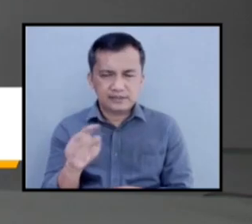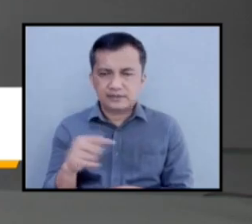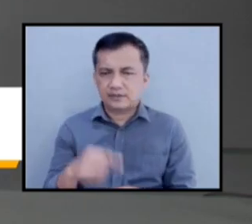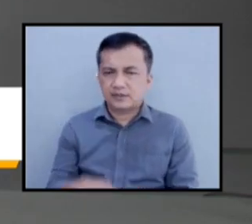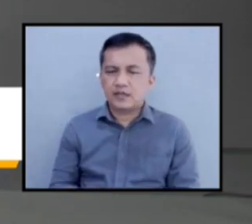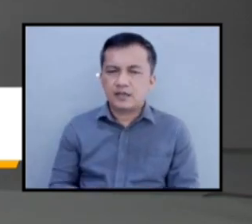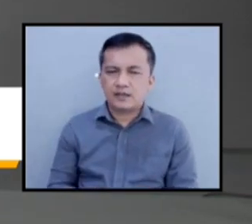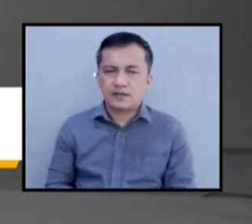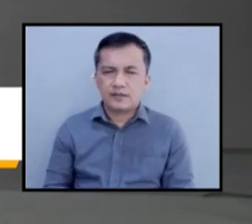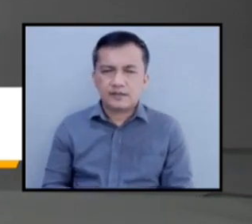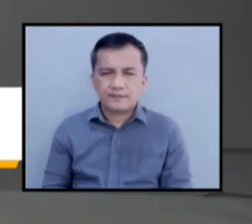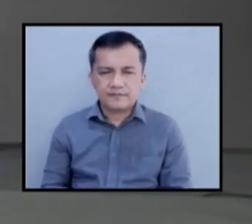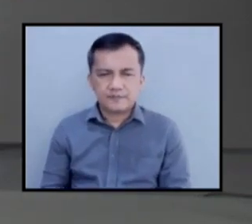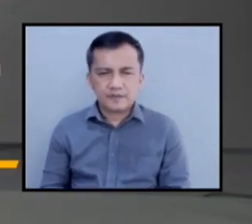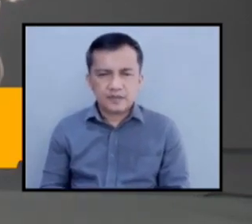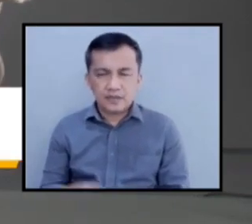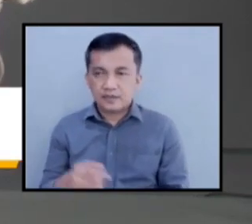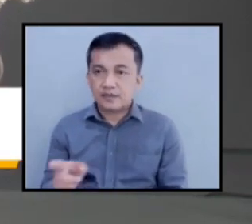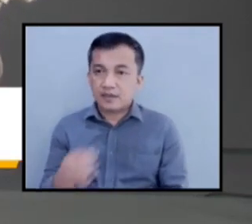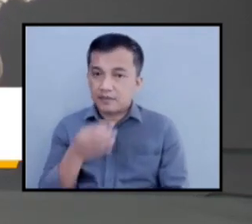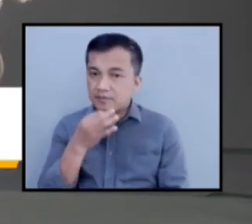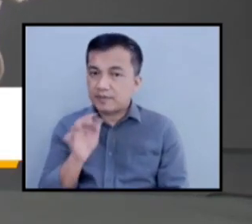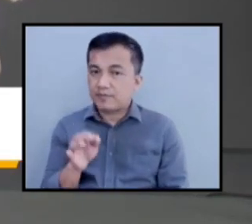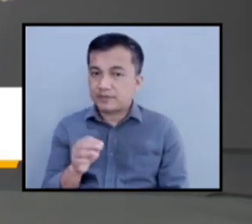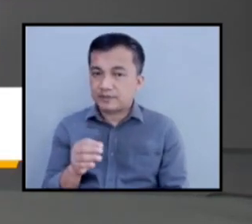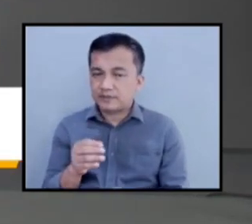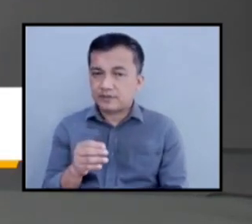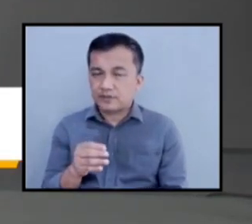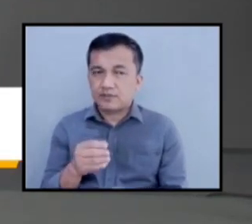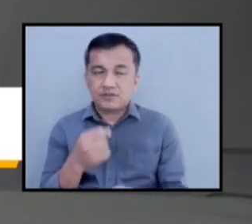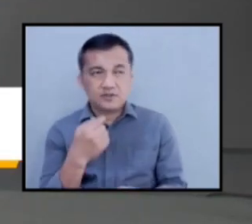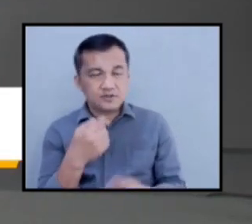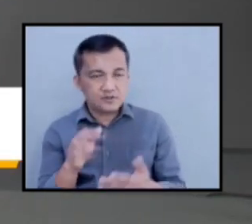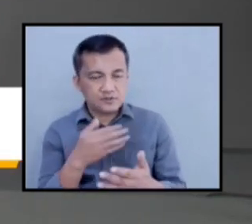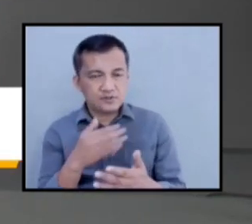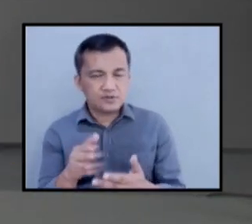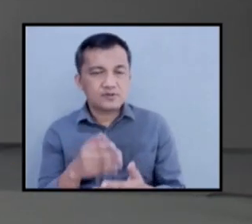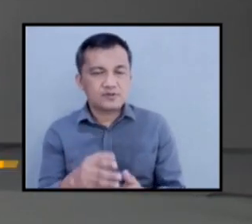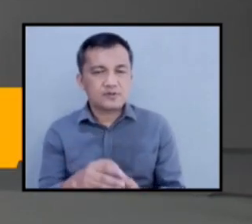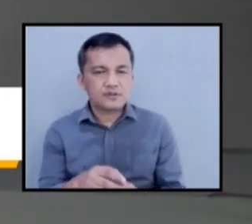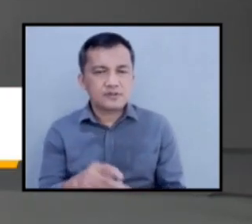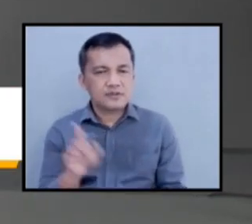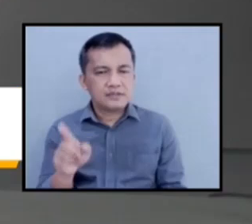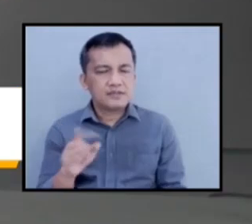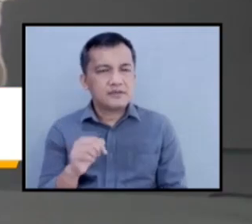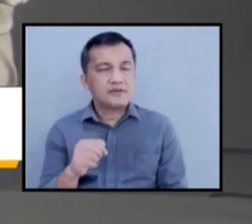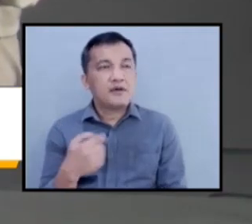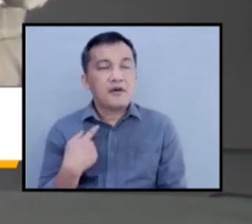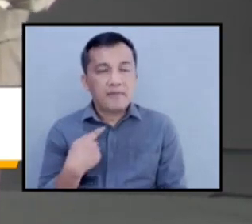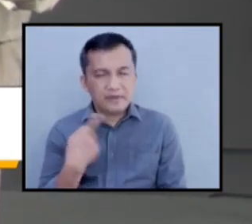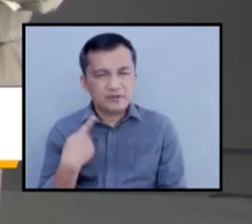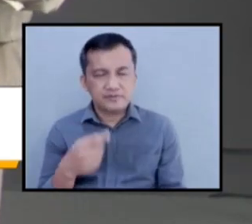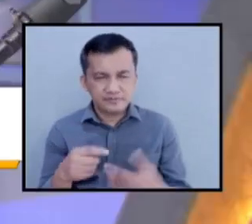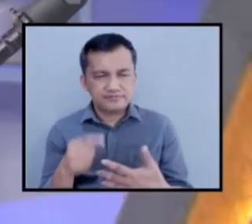Mm-hmm. And ang favorite song ko po doon sa kanya is QC po. Mm-hmm. Ayun siya. So meron ka bang gustong